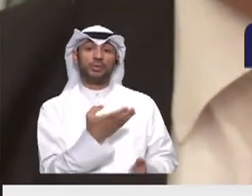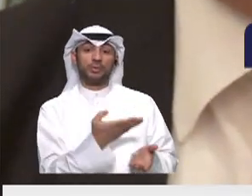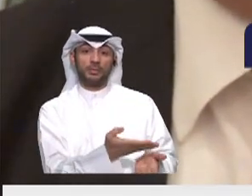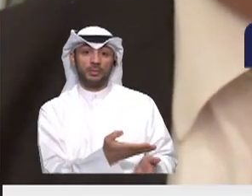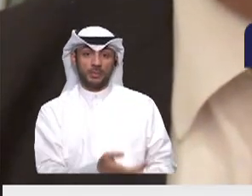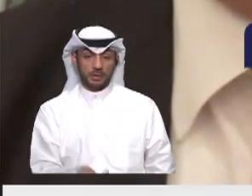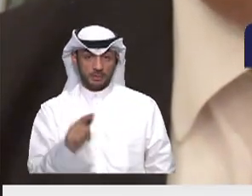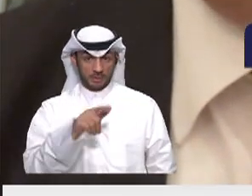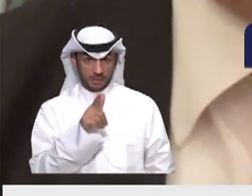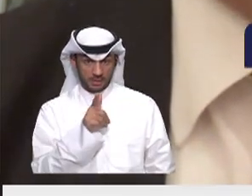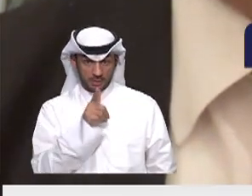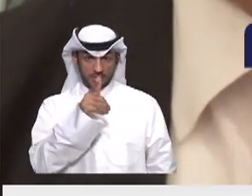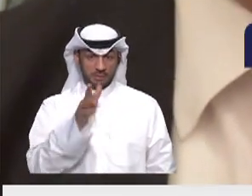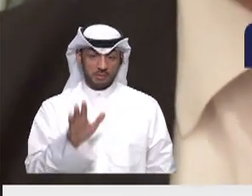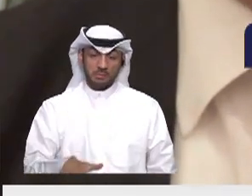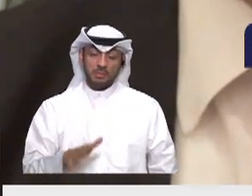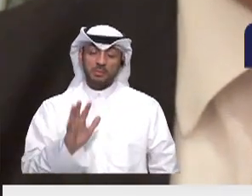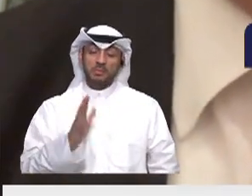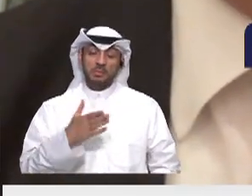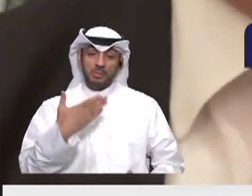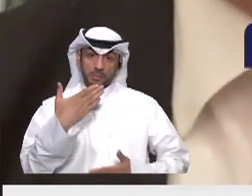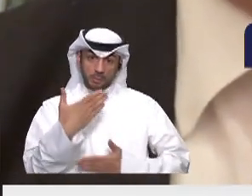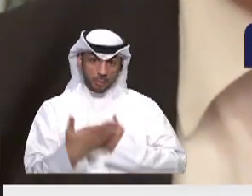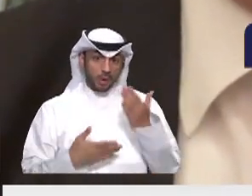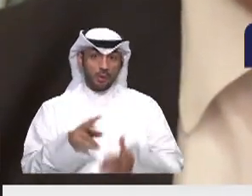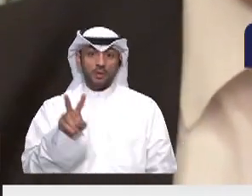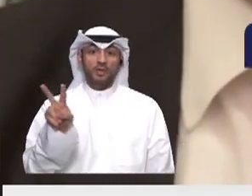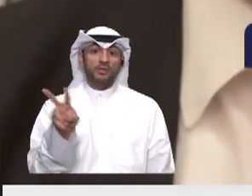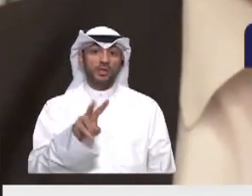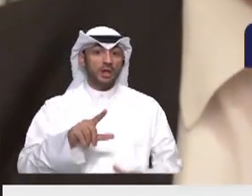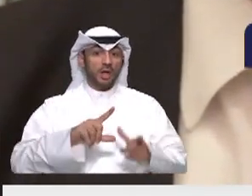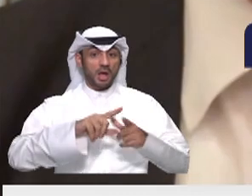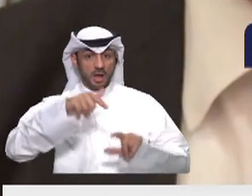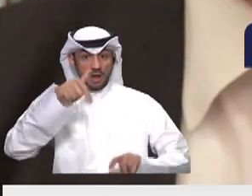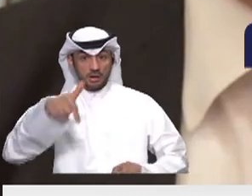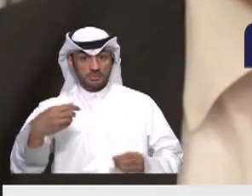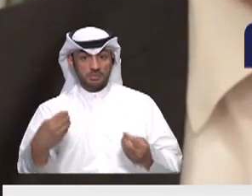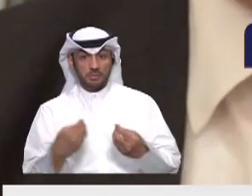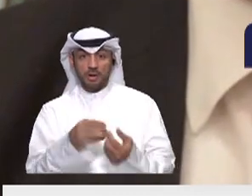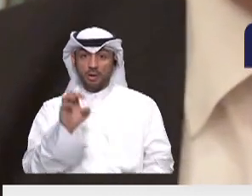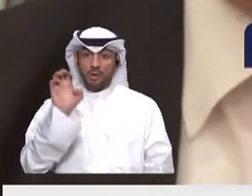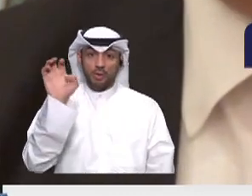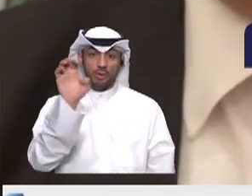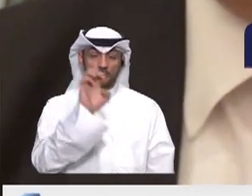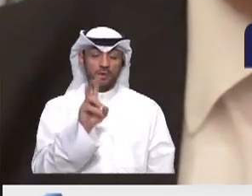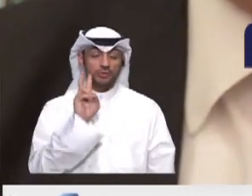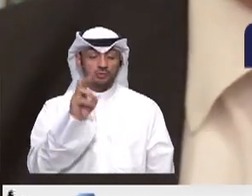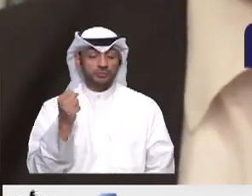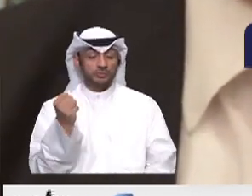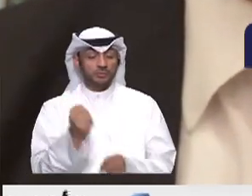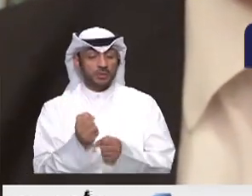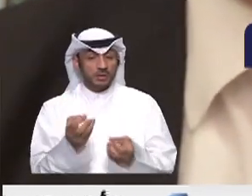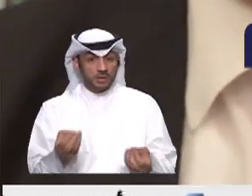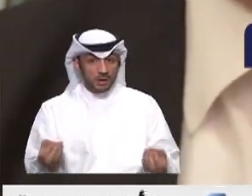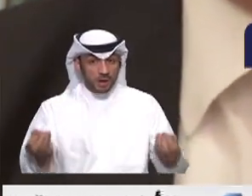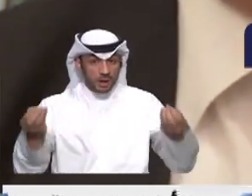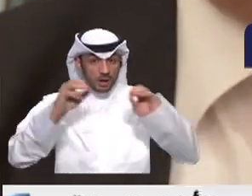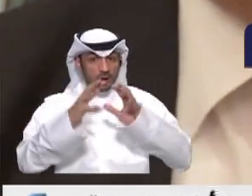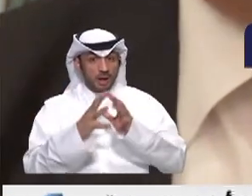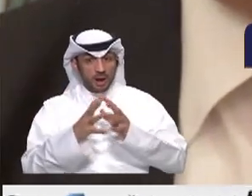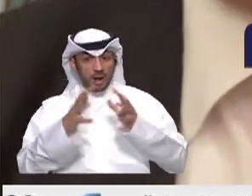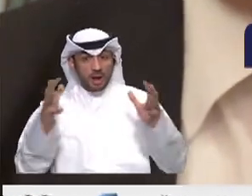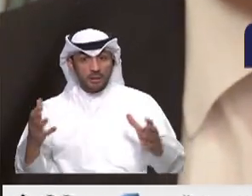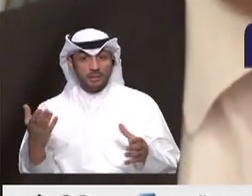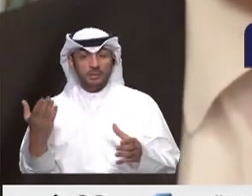فبالتالي محاولة الجانبين للحصول على دور أكبر من أجل